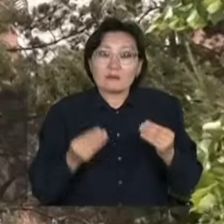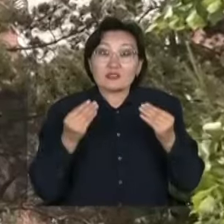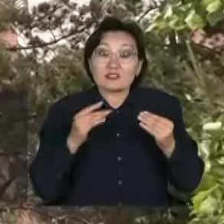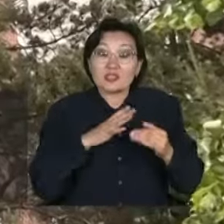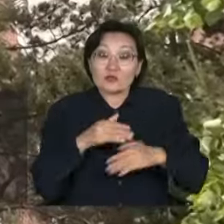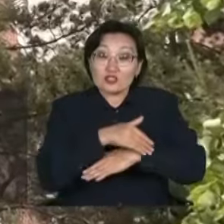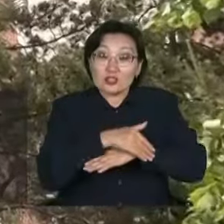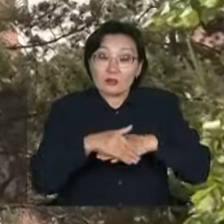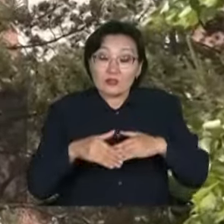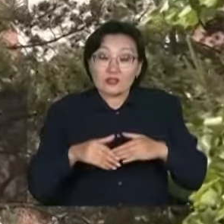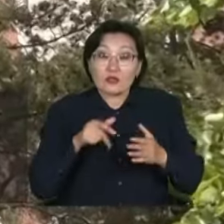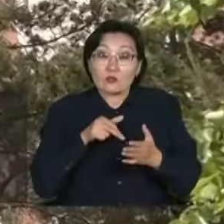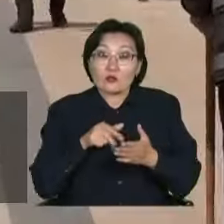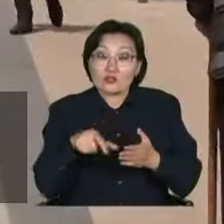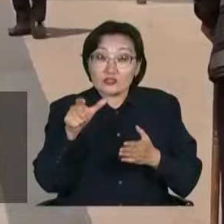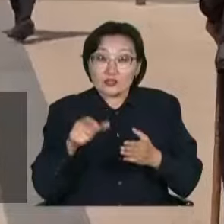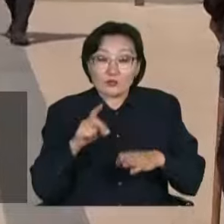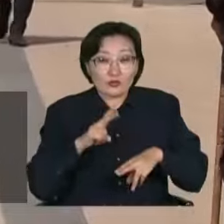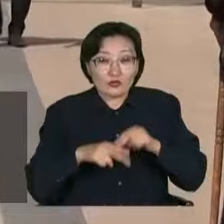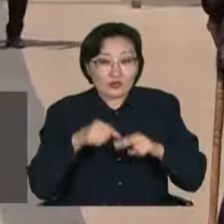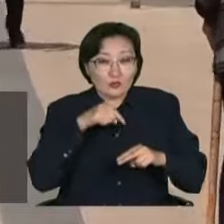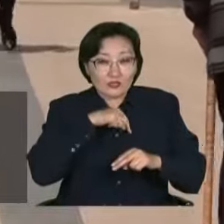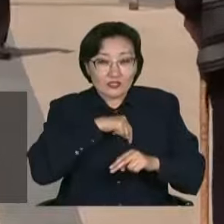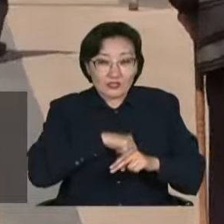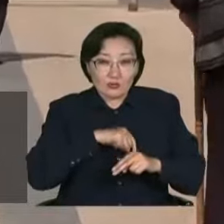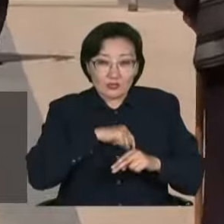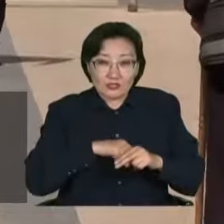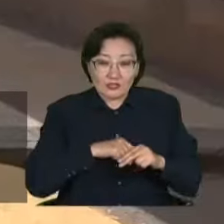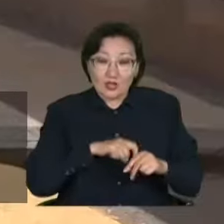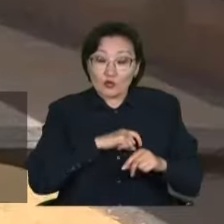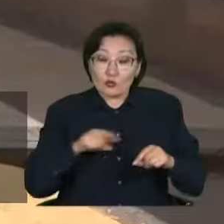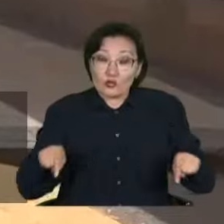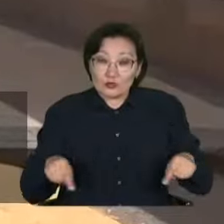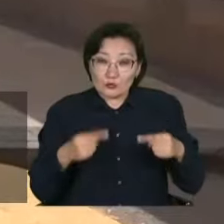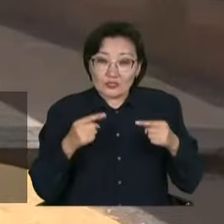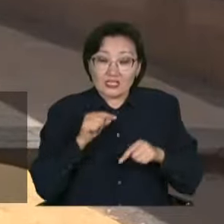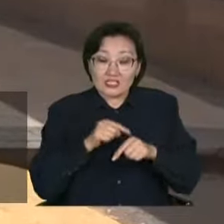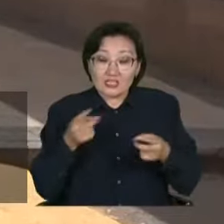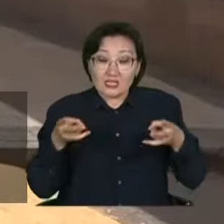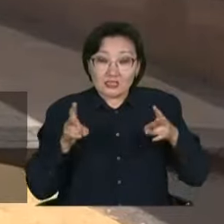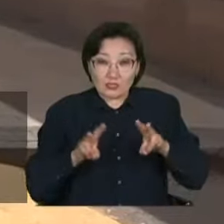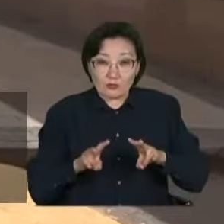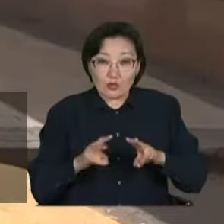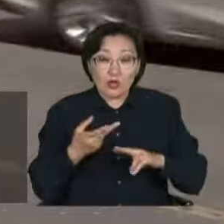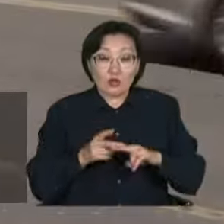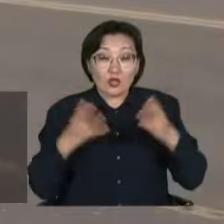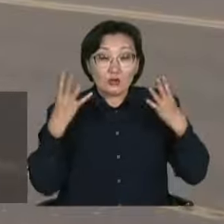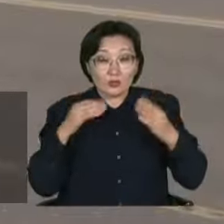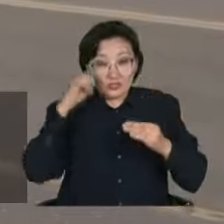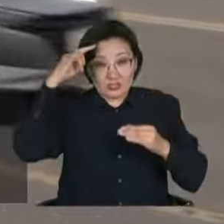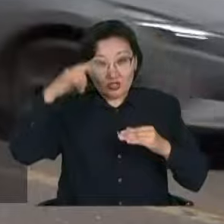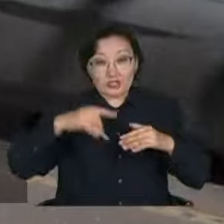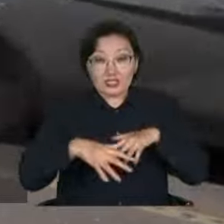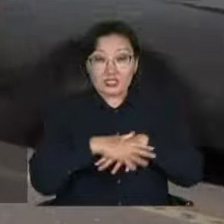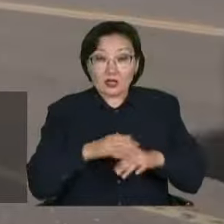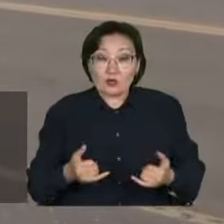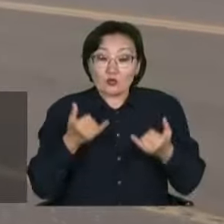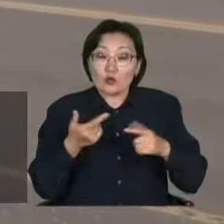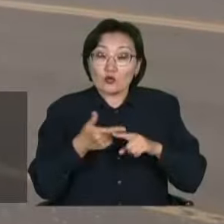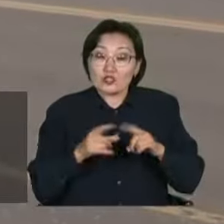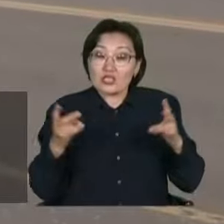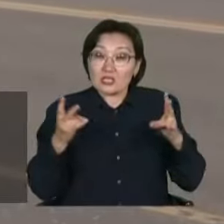Көше бойымен өткен астаналықтардың көңіл түкпіріндегі рухын оятқандай әсер қалдырды. Бұл күн қазақстандықтар үшін өте